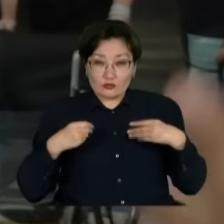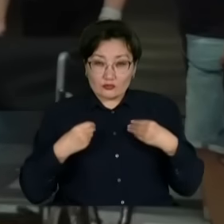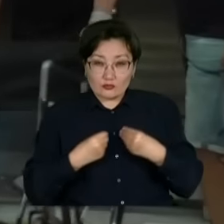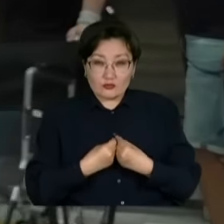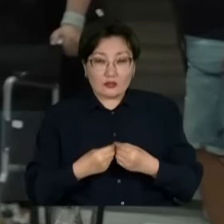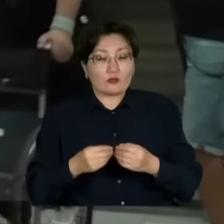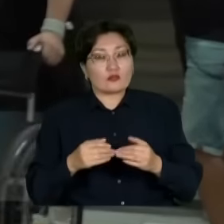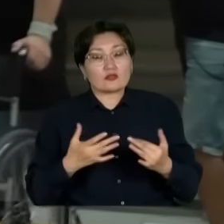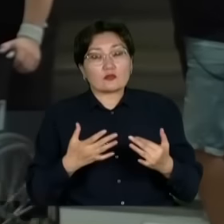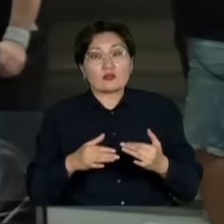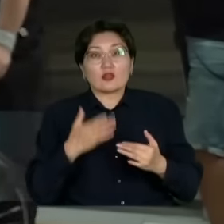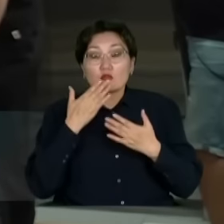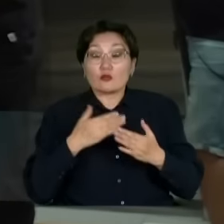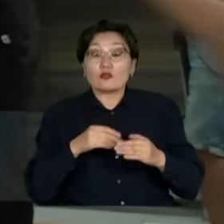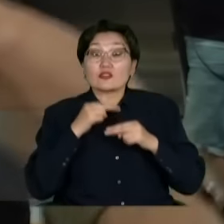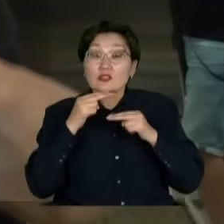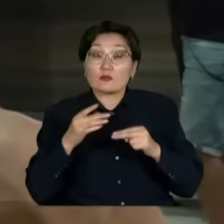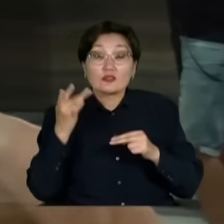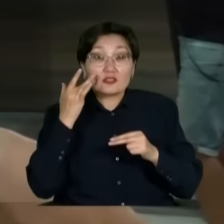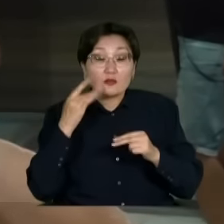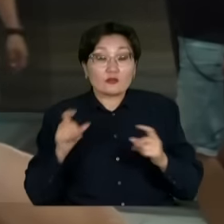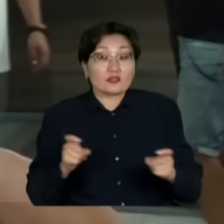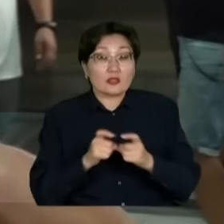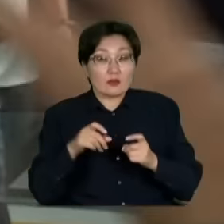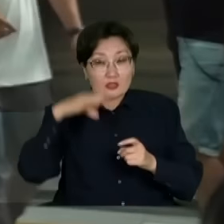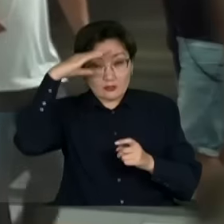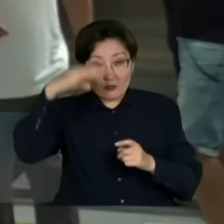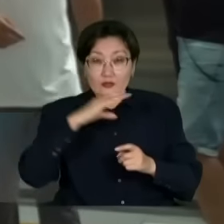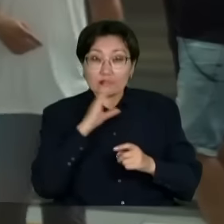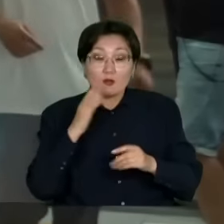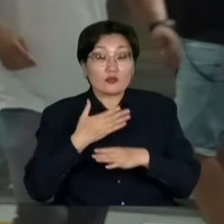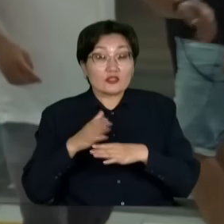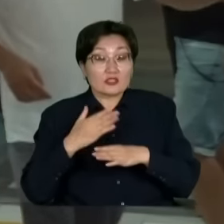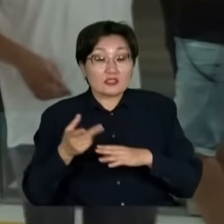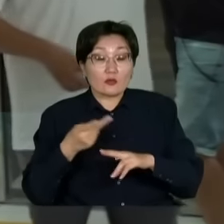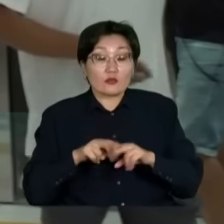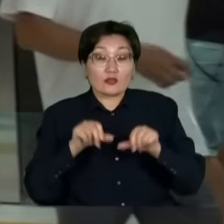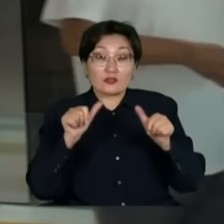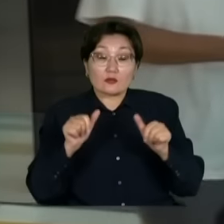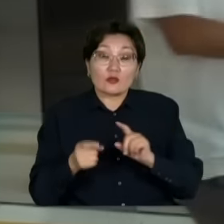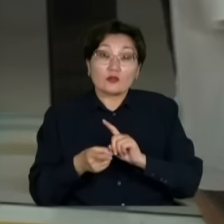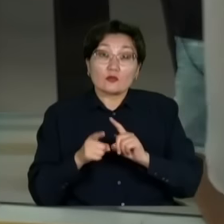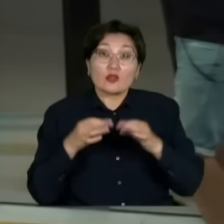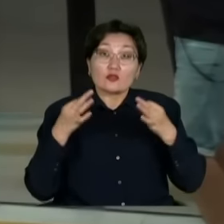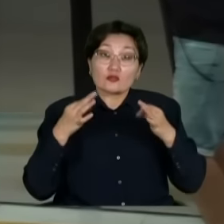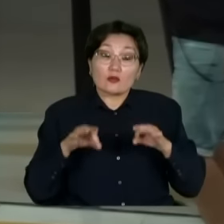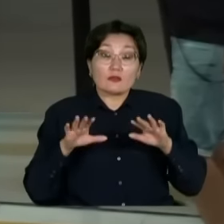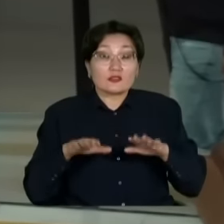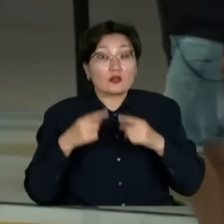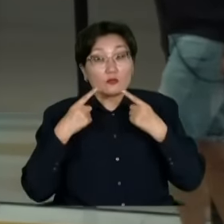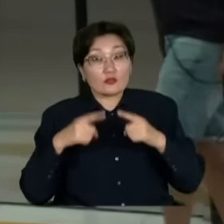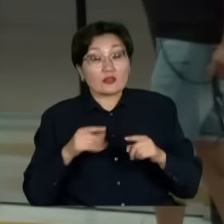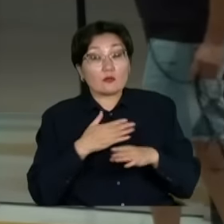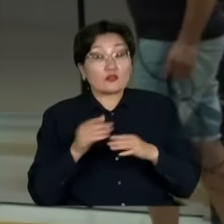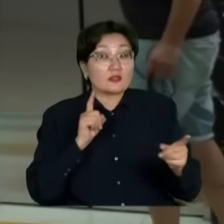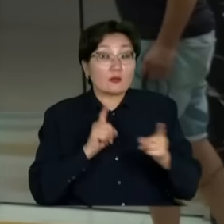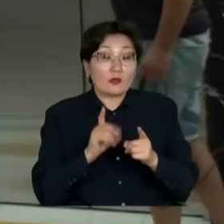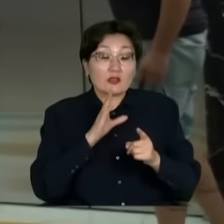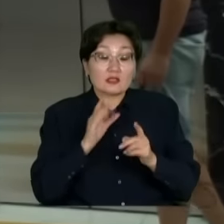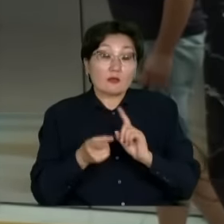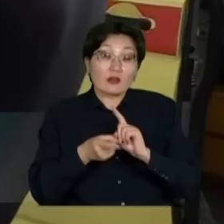он избалован любит внимание постоянные скандалы с родителями но постепенно этот образ уступает место другому после встречи с р